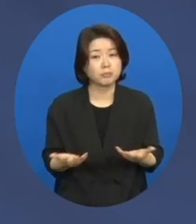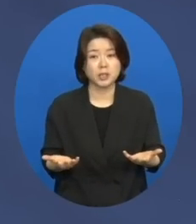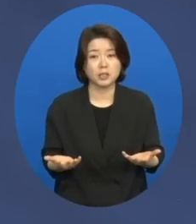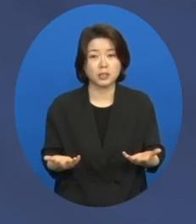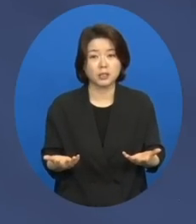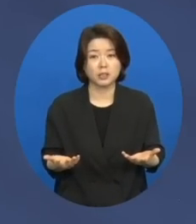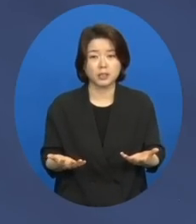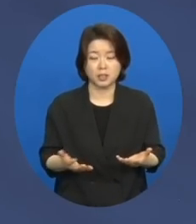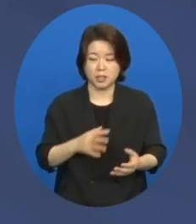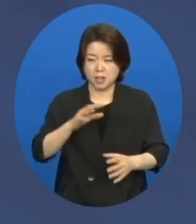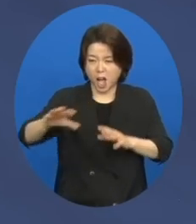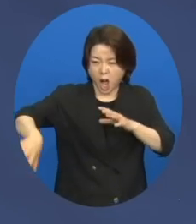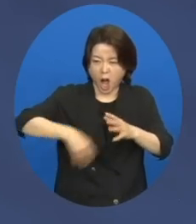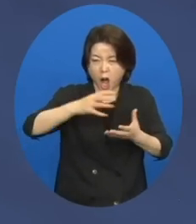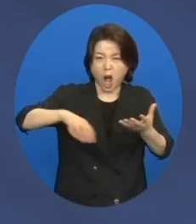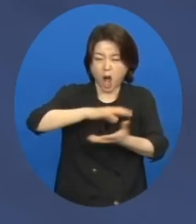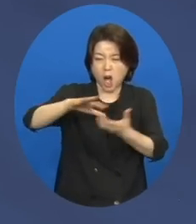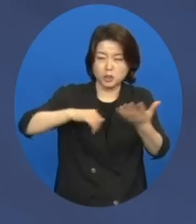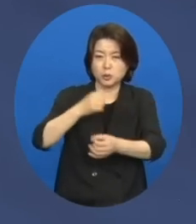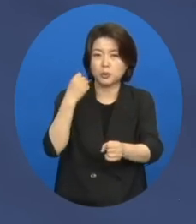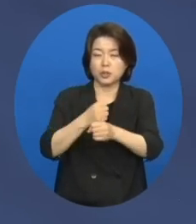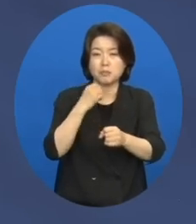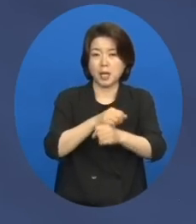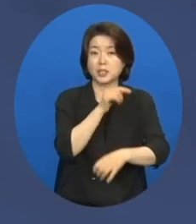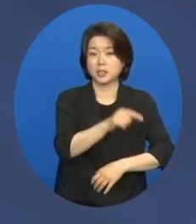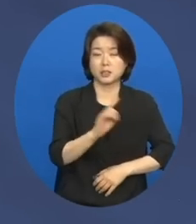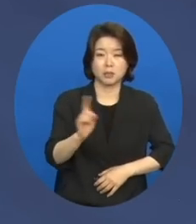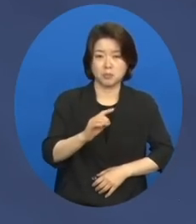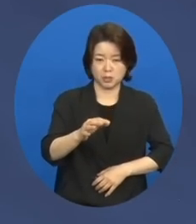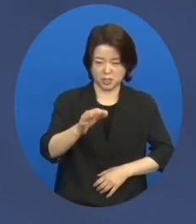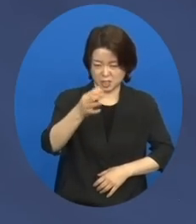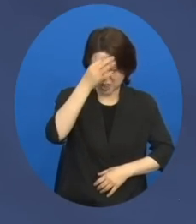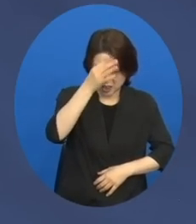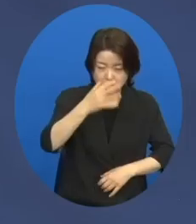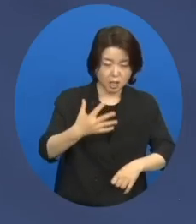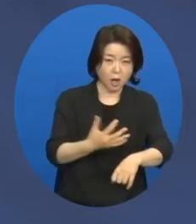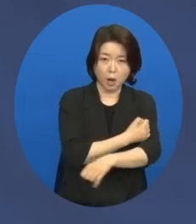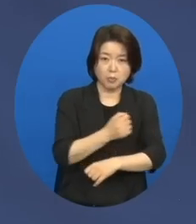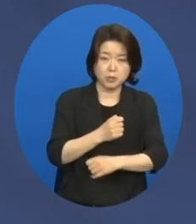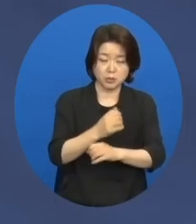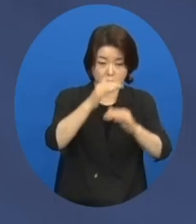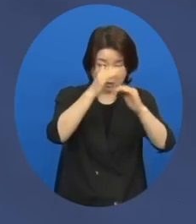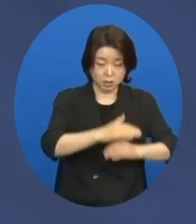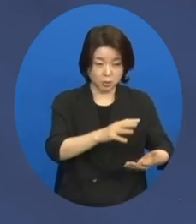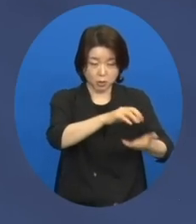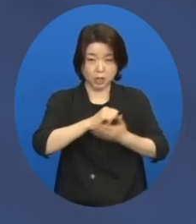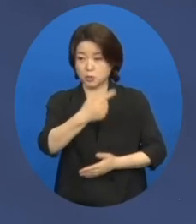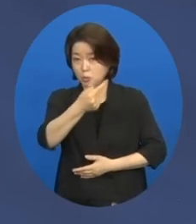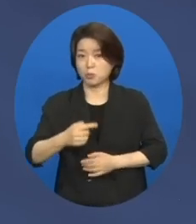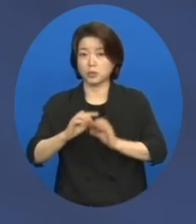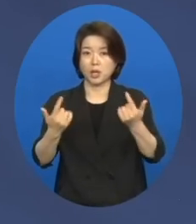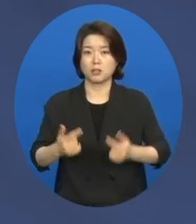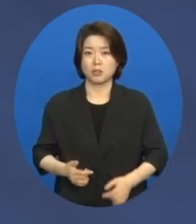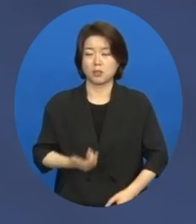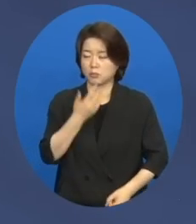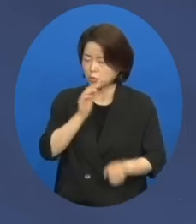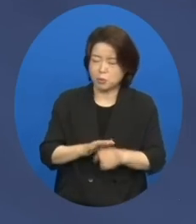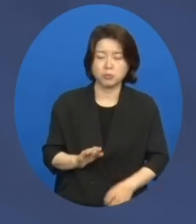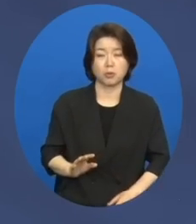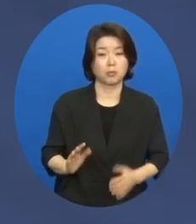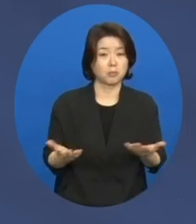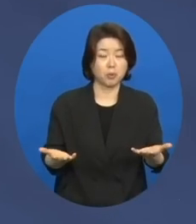그렇게 엉망으로 만들어 놓는 그게 굉장한 실력이나 엄청난 내용을 가지고 온 게 아니고요. 너무너무 어처구니가